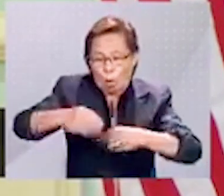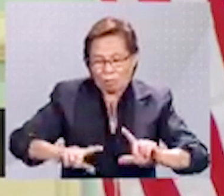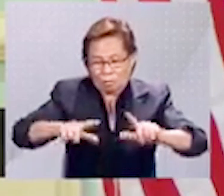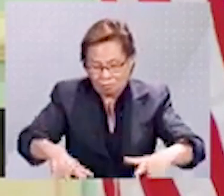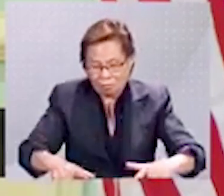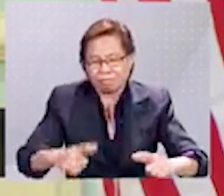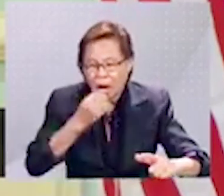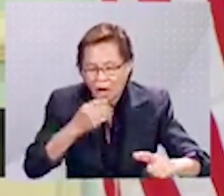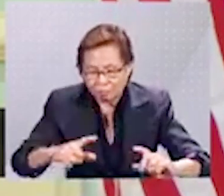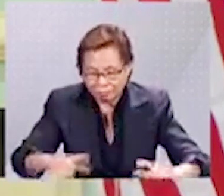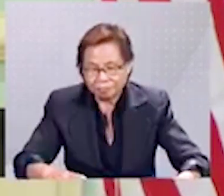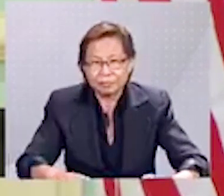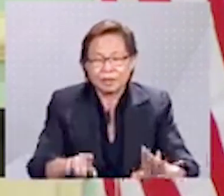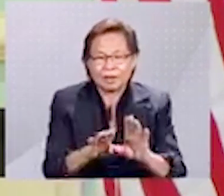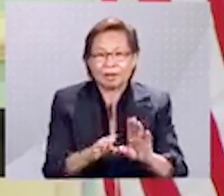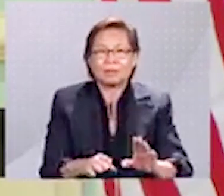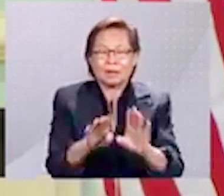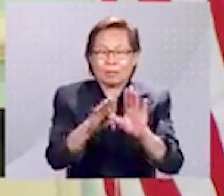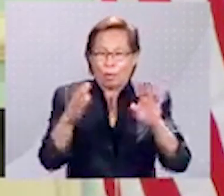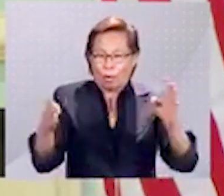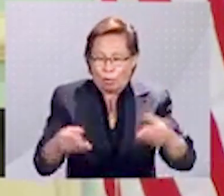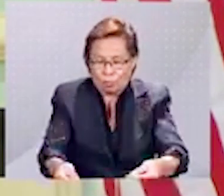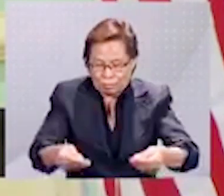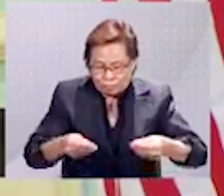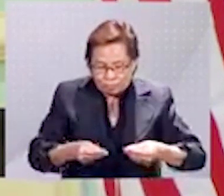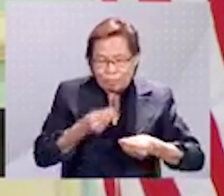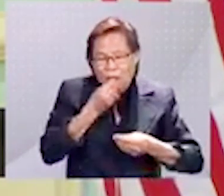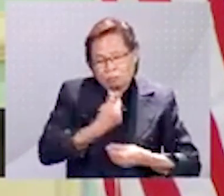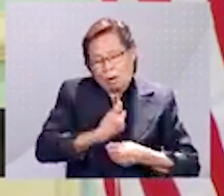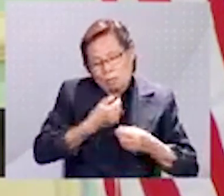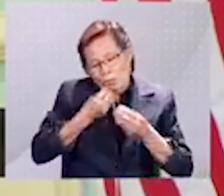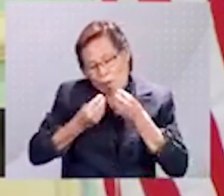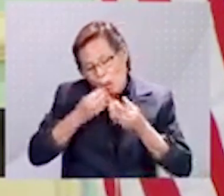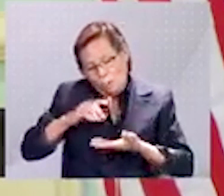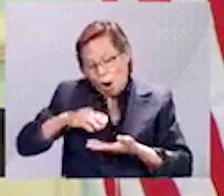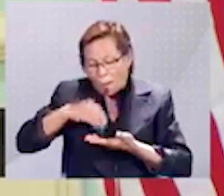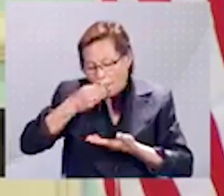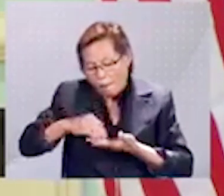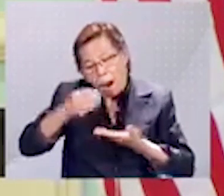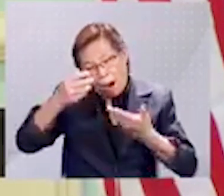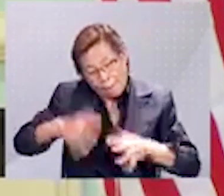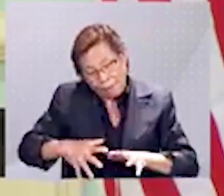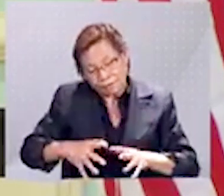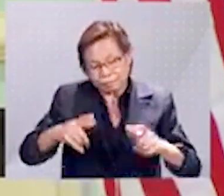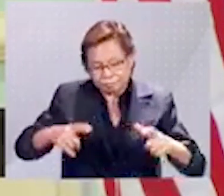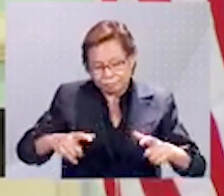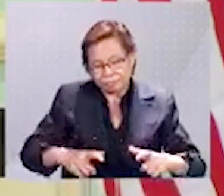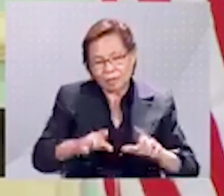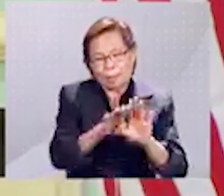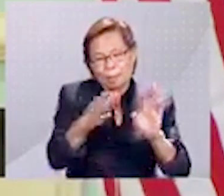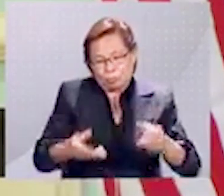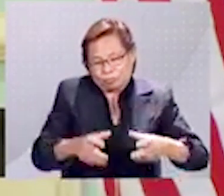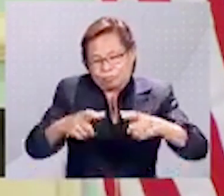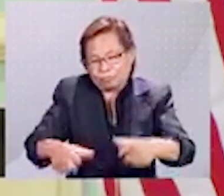Ketuk bilik, mereka ambil makanan dan makan sendiri di dalam bilik. Dan lepas itu keluarkan makanan tersebut di luar pintu,